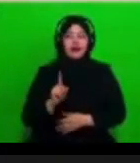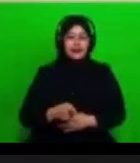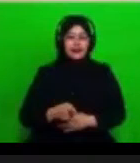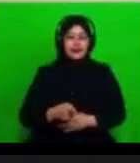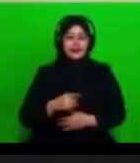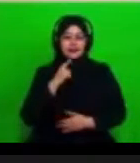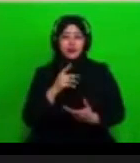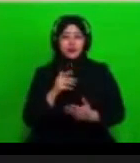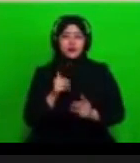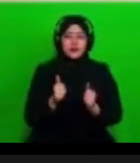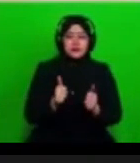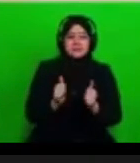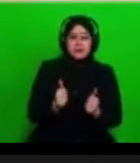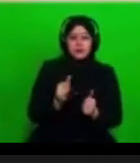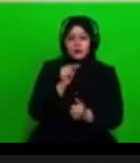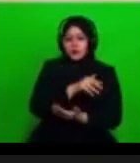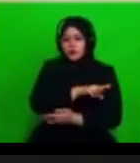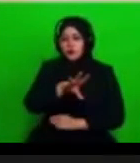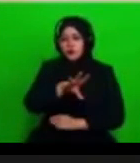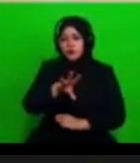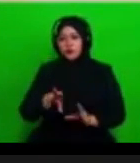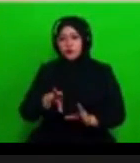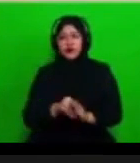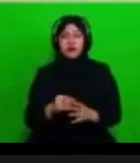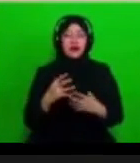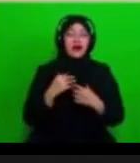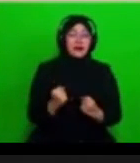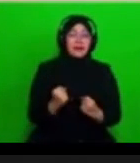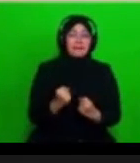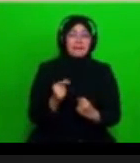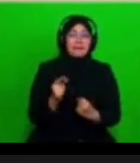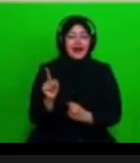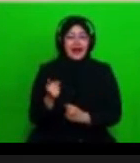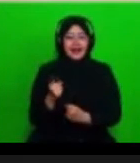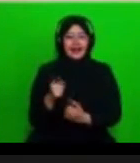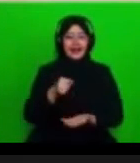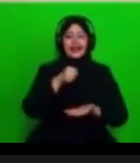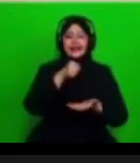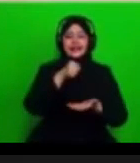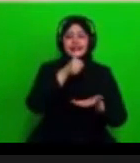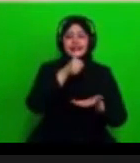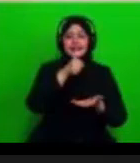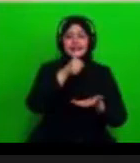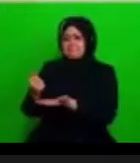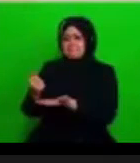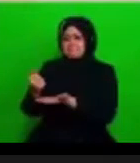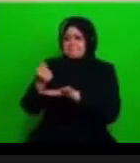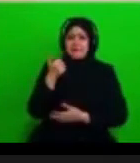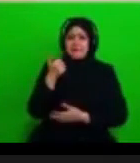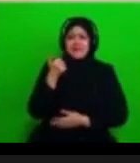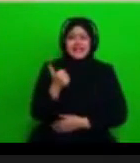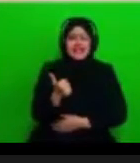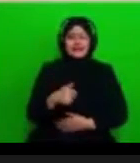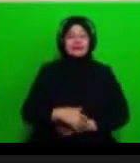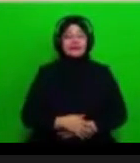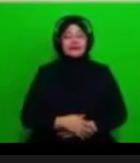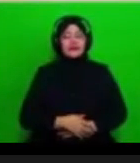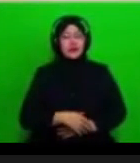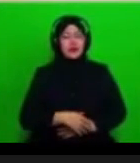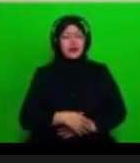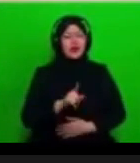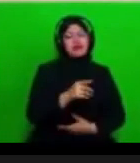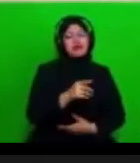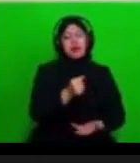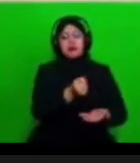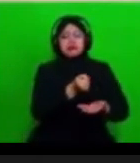apa tuh harusnya? Ada caranya. Nanti kita akan door prize dan juga bisa dengan mengirimkan pertanyaan. Iya. Pertanyaan terpilih.